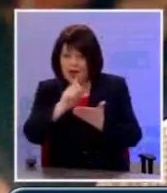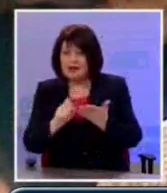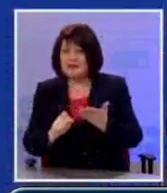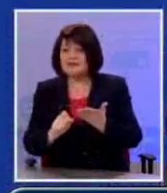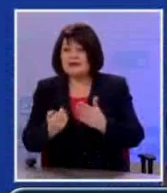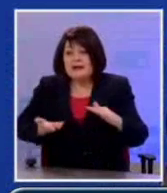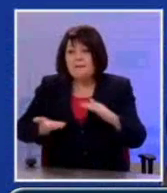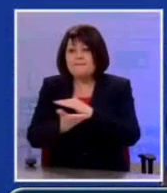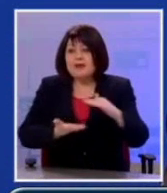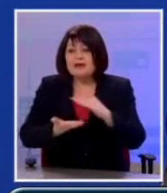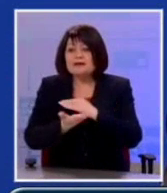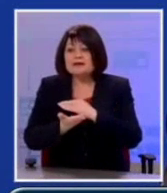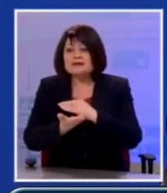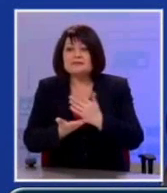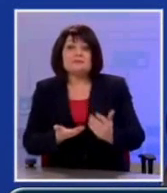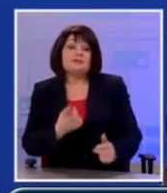μηνύσεις. Γι' αυτό